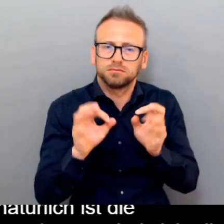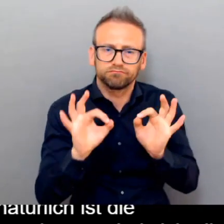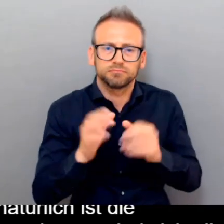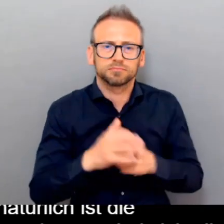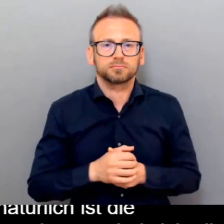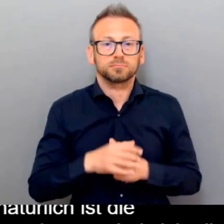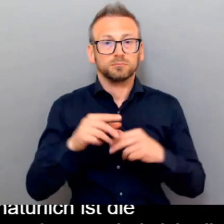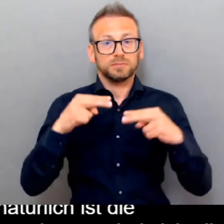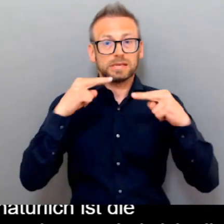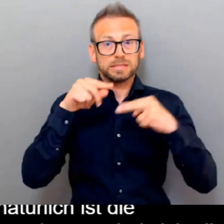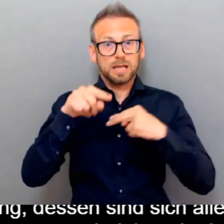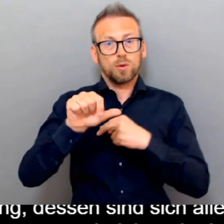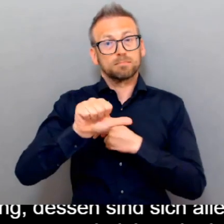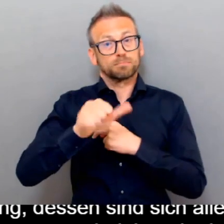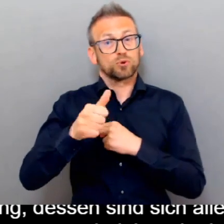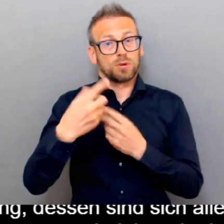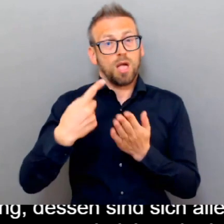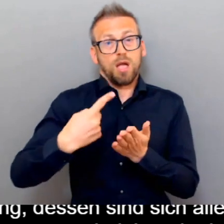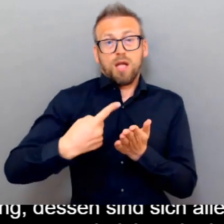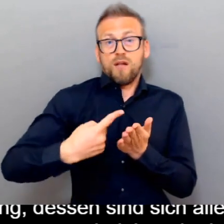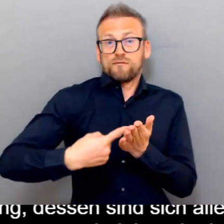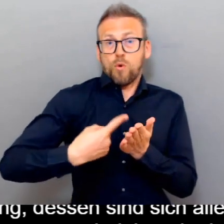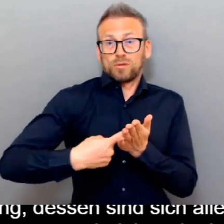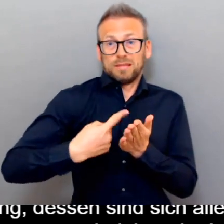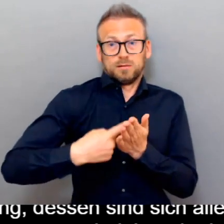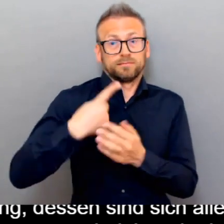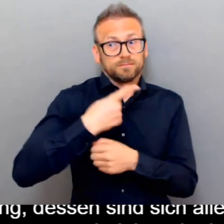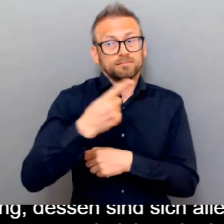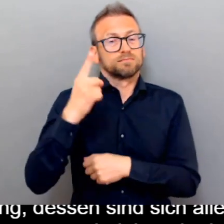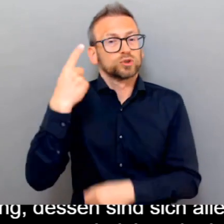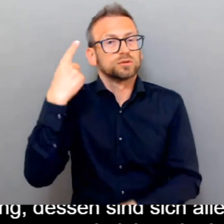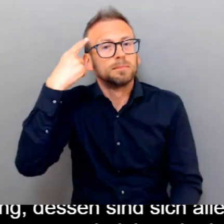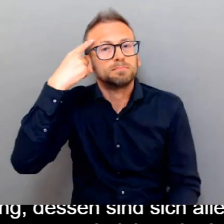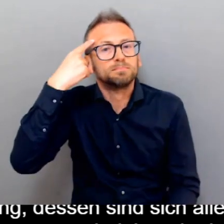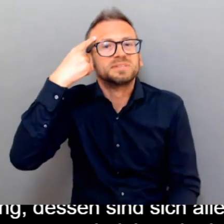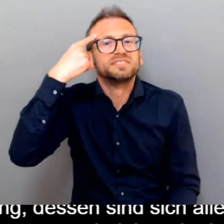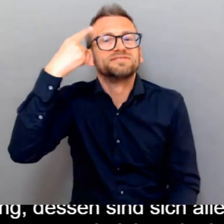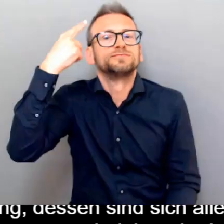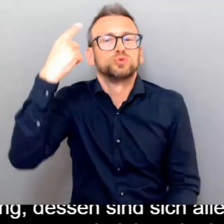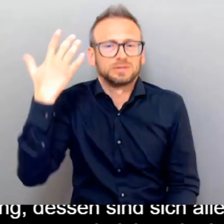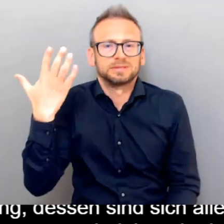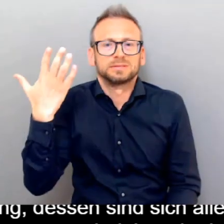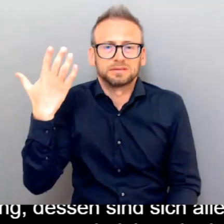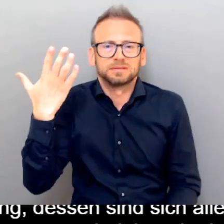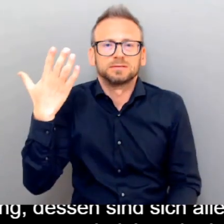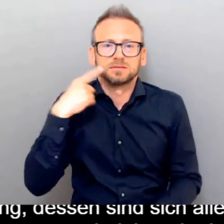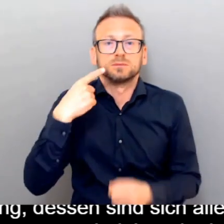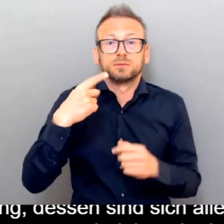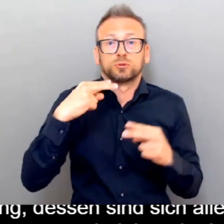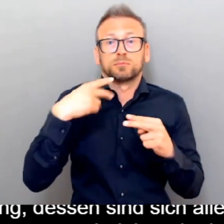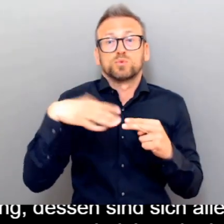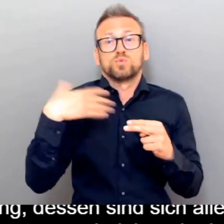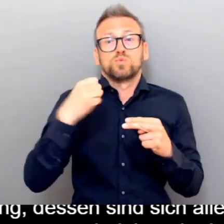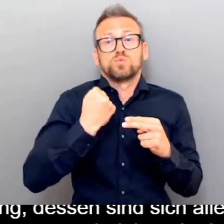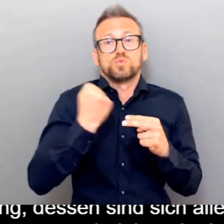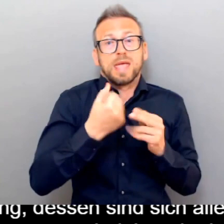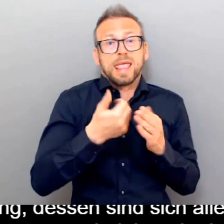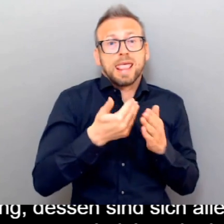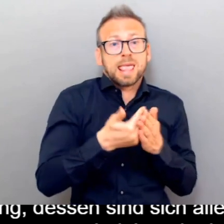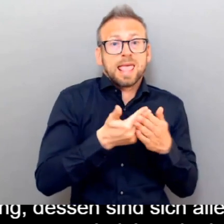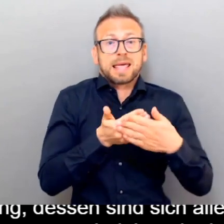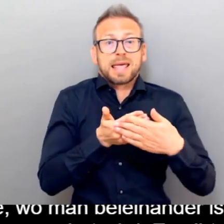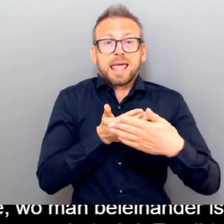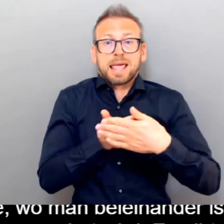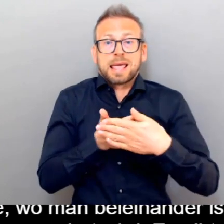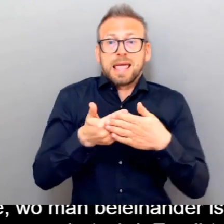Schiene gemeinsam bringen. Es gab sehr, sehr konstruktive Gespräche zwischen dem Gesundheitsministerium,